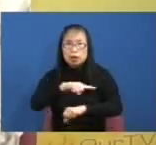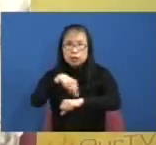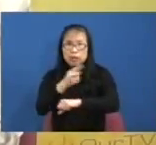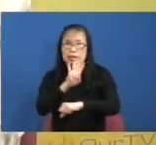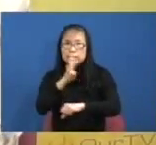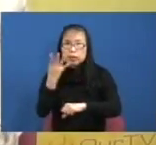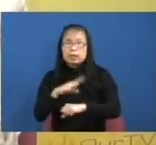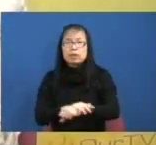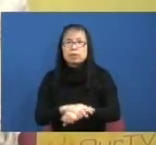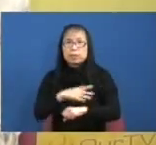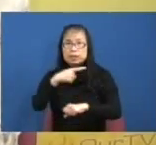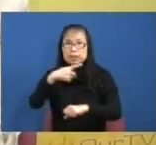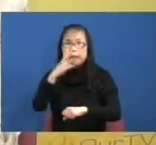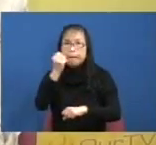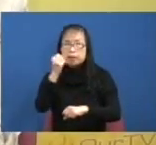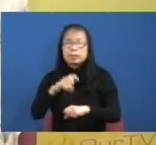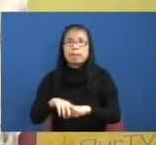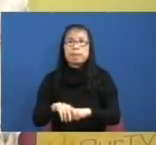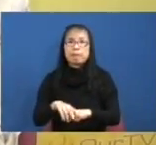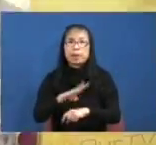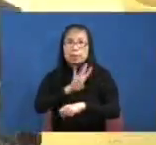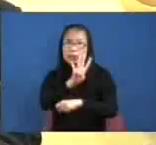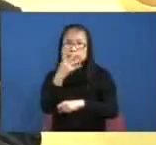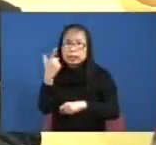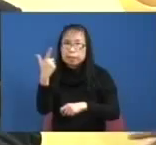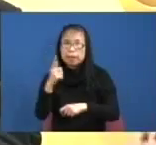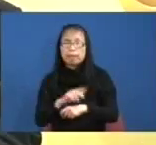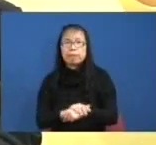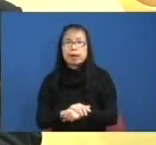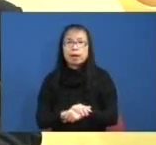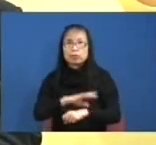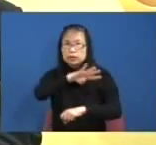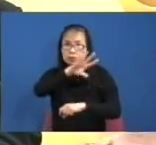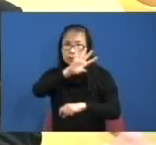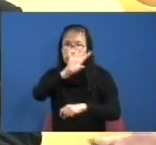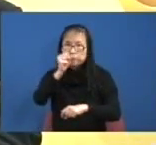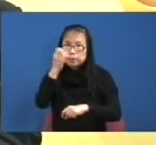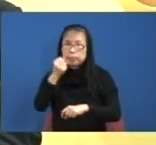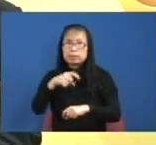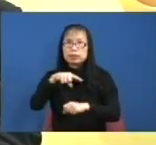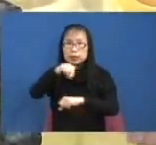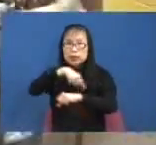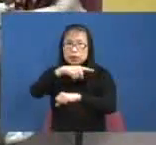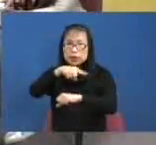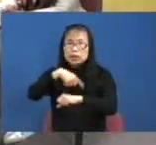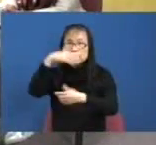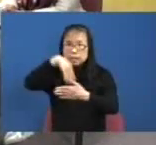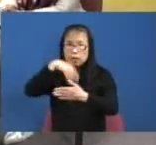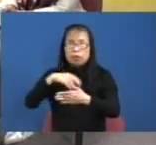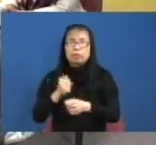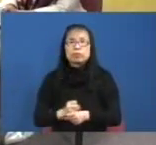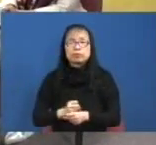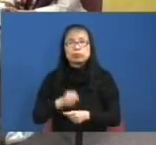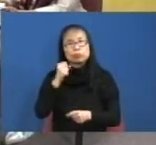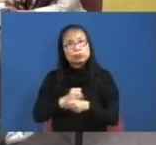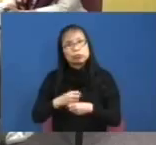一個標準工時嚟嘅 嚇， 係咯係咯，即係你總之50個鐘之內，咁一個星期，咁咪好好地搞掂佢咯。